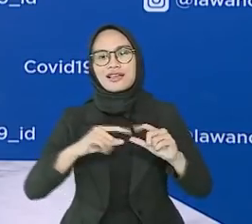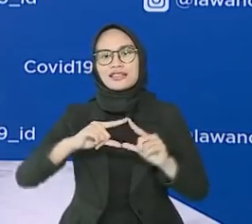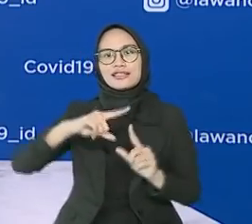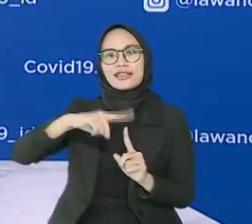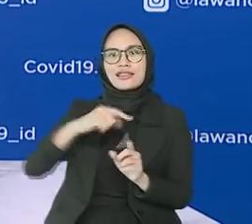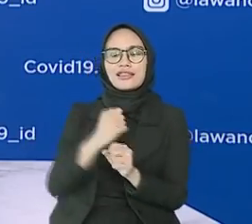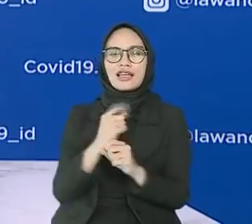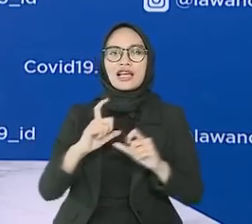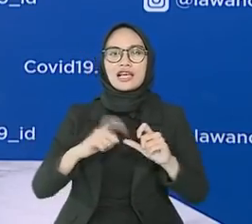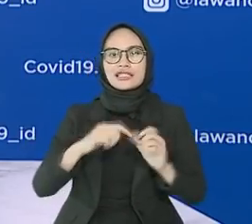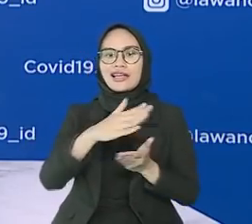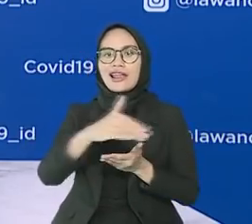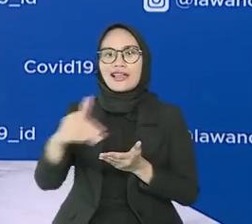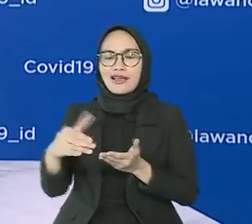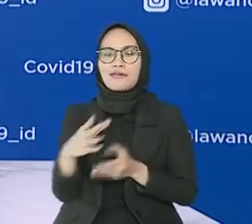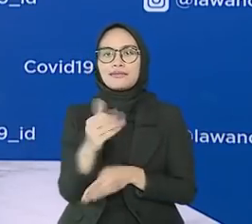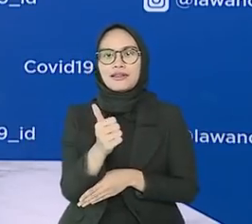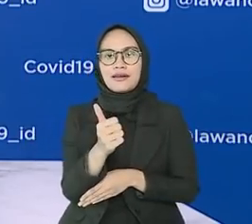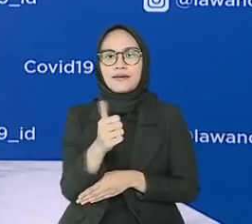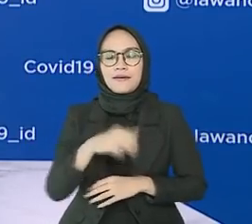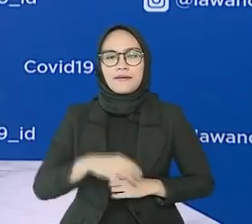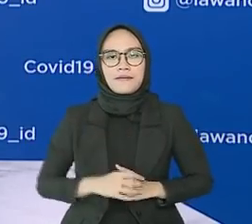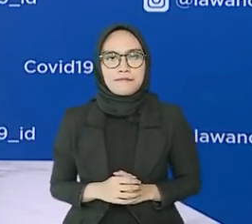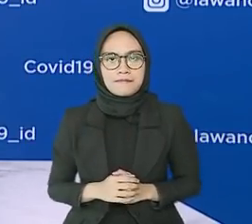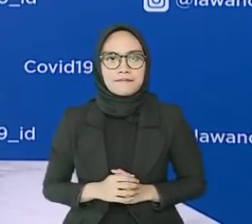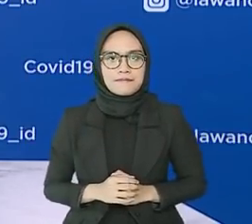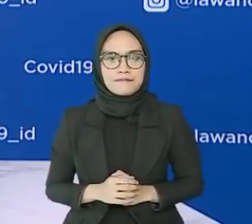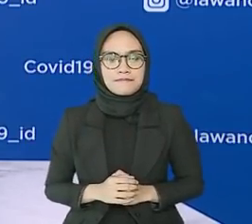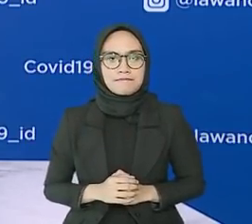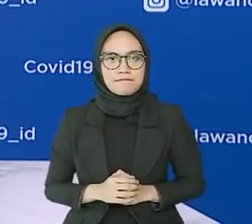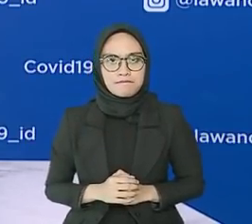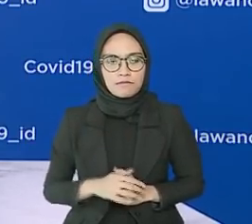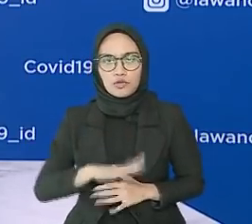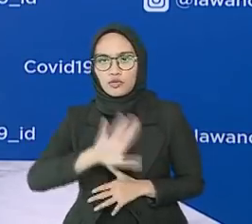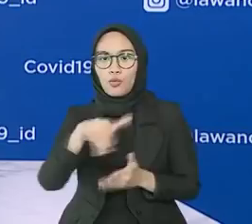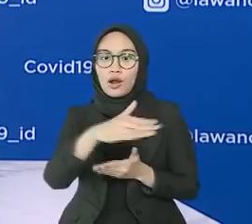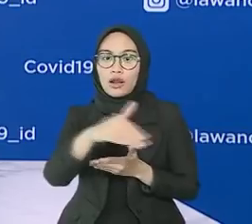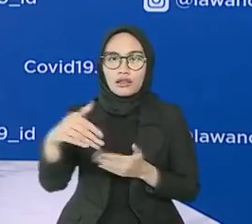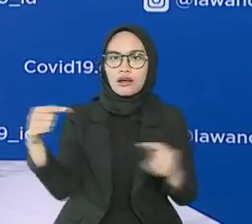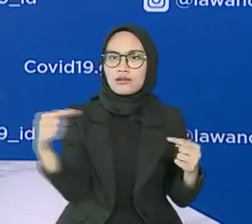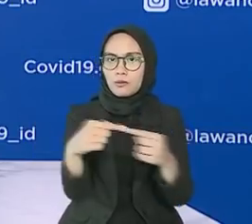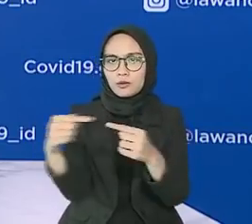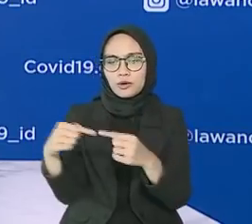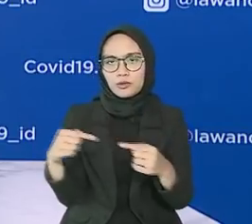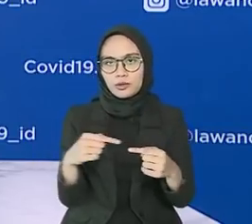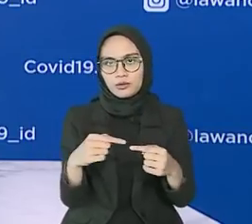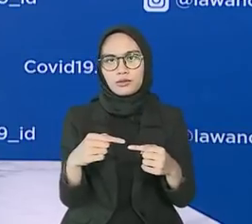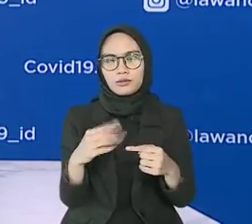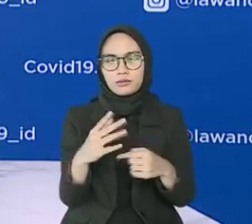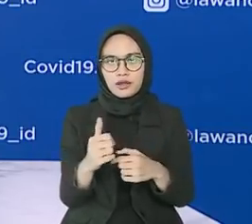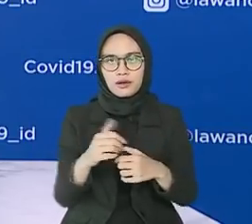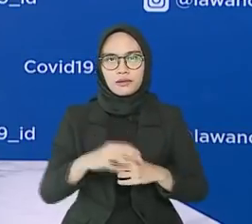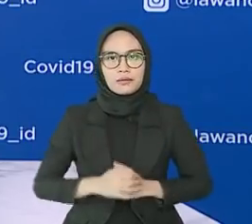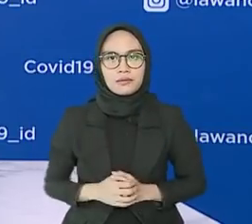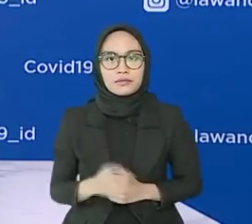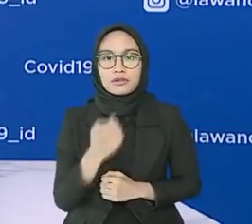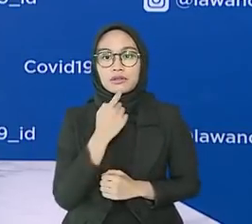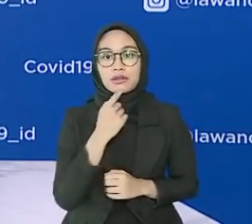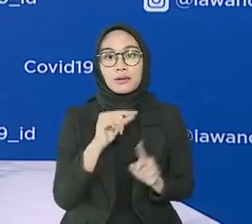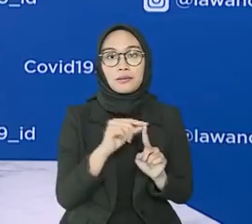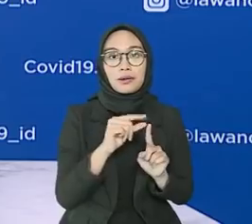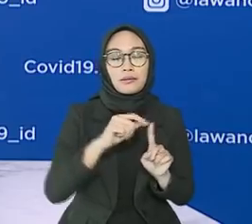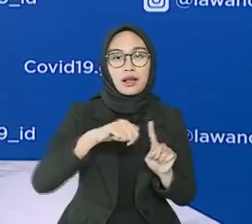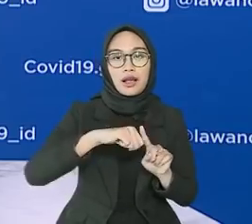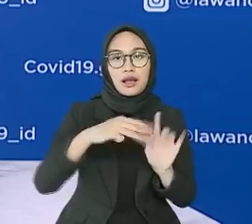merupakan indikator penilaian risiko daerah yang perlu diperhatikan dan saling terkait. Sementara itu, untuk pengaturan